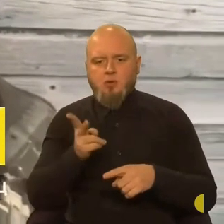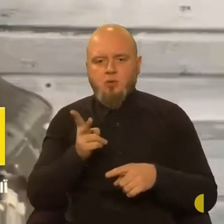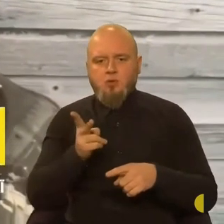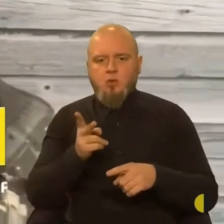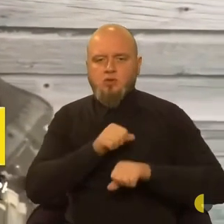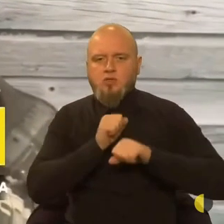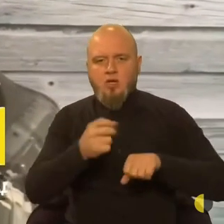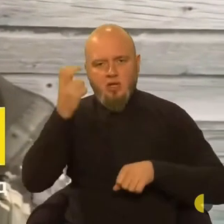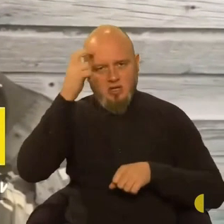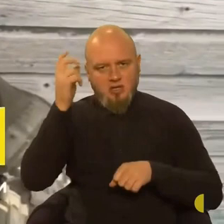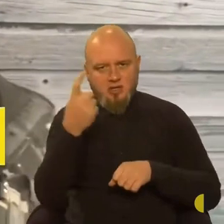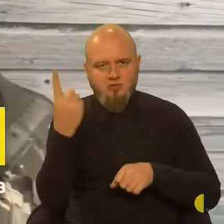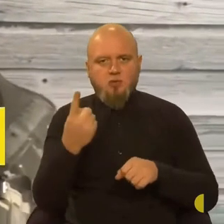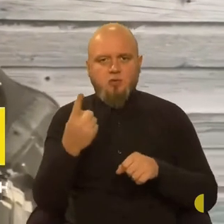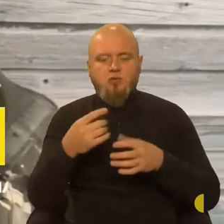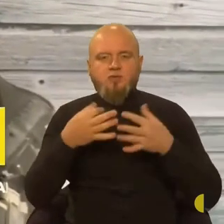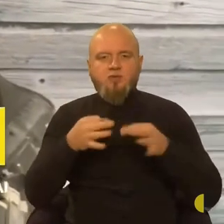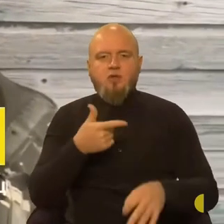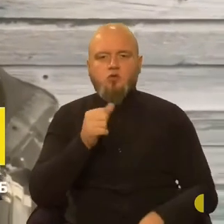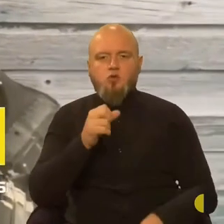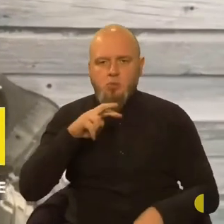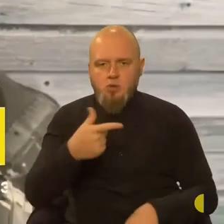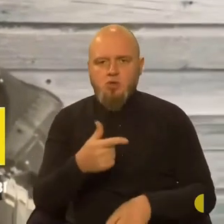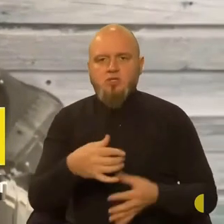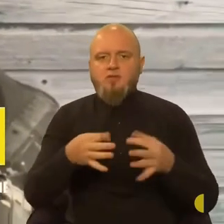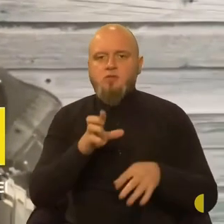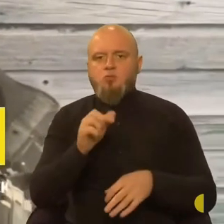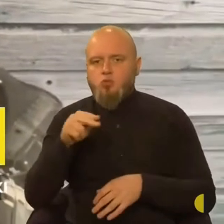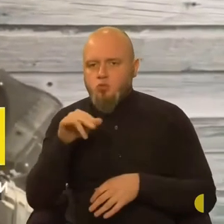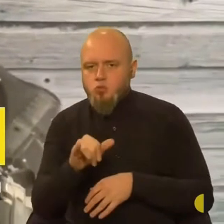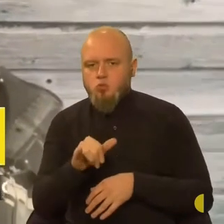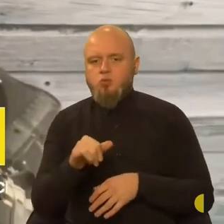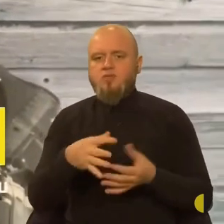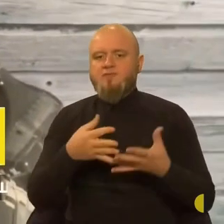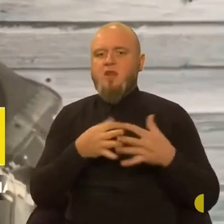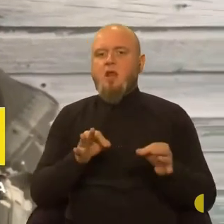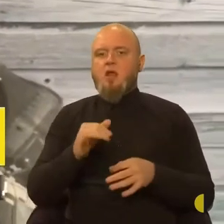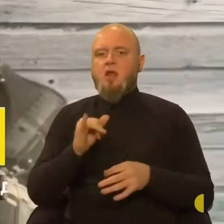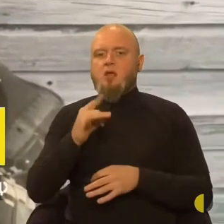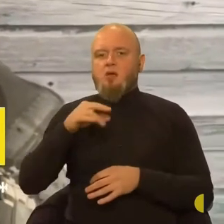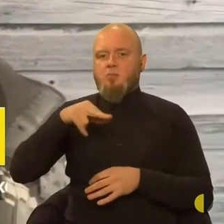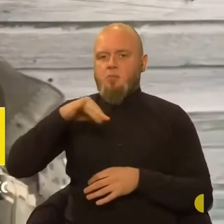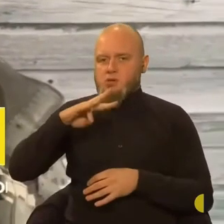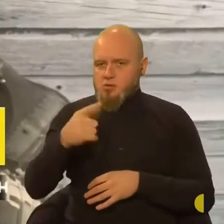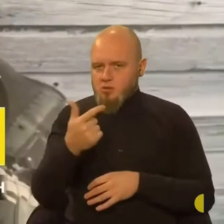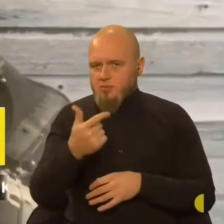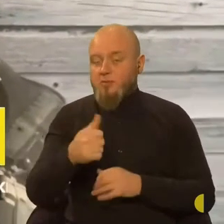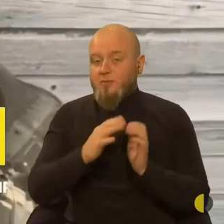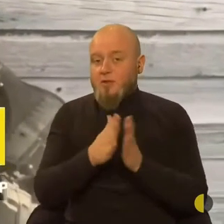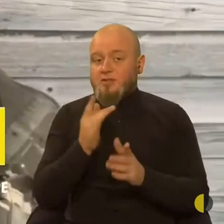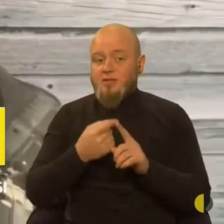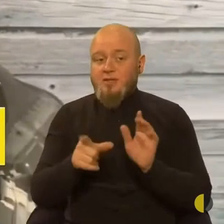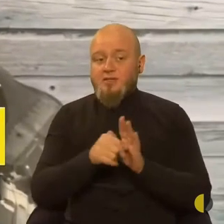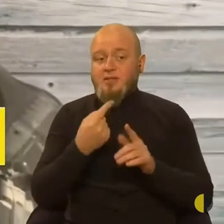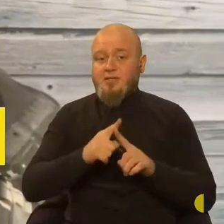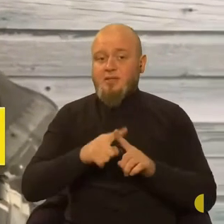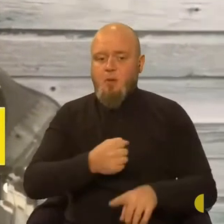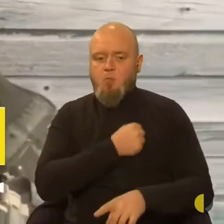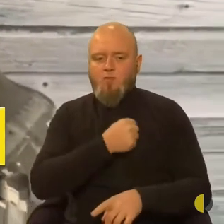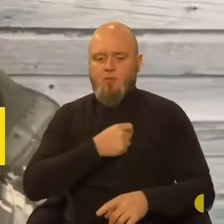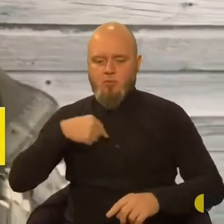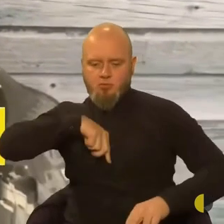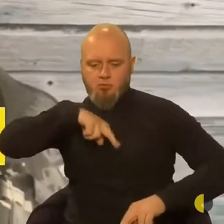очищали Київщину, звільняли Гостомель, звільняли Бучу, звільняли Ірпінь. От, власне, з тим бойовим настроєм